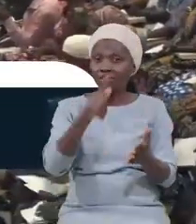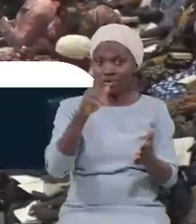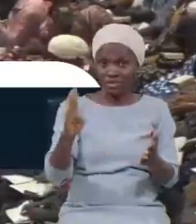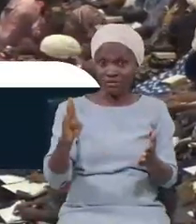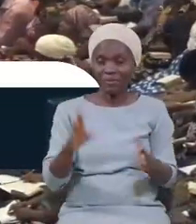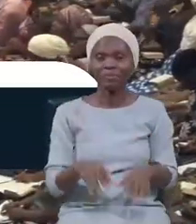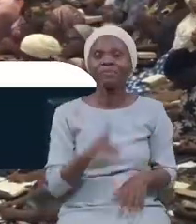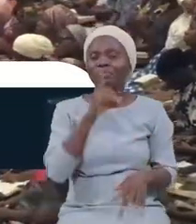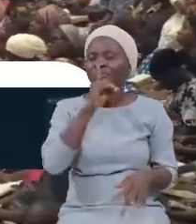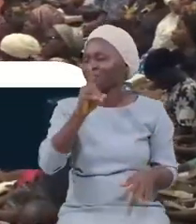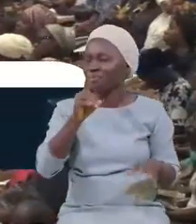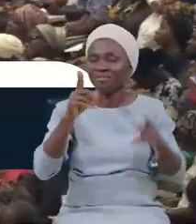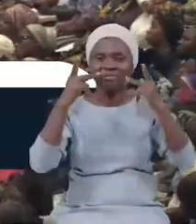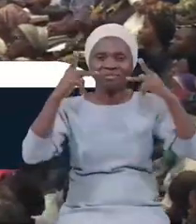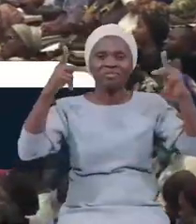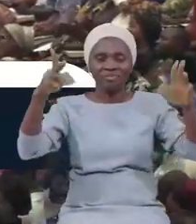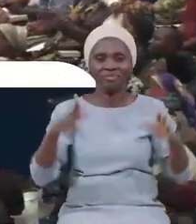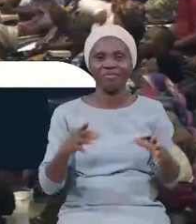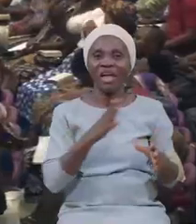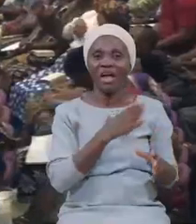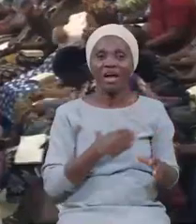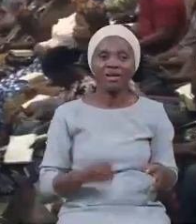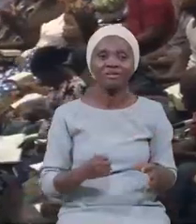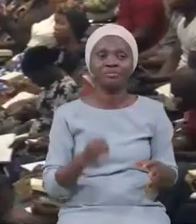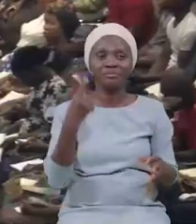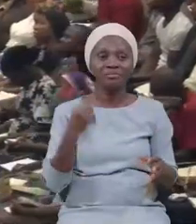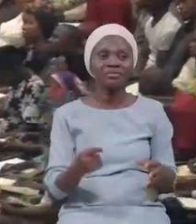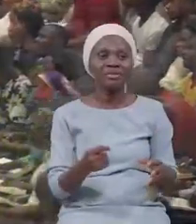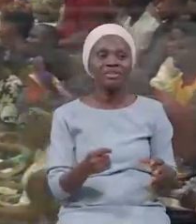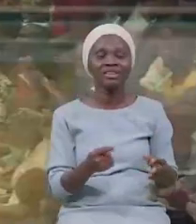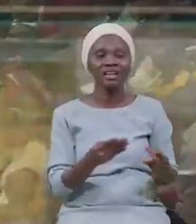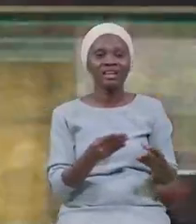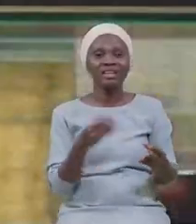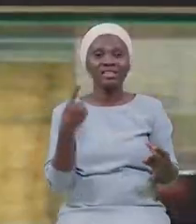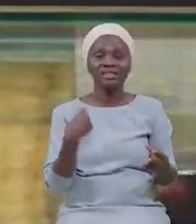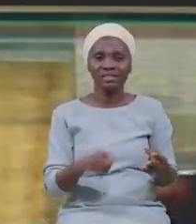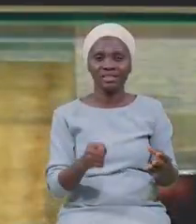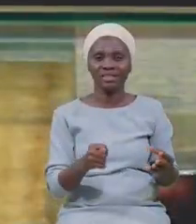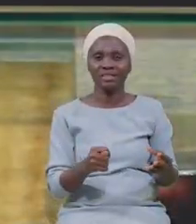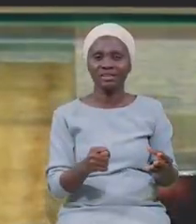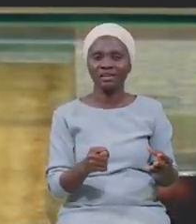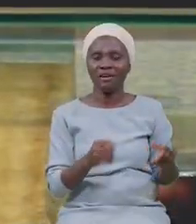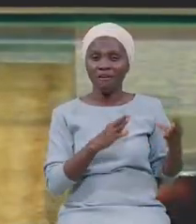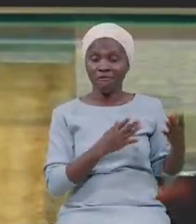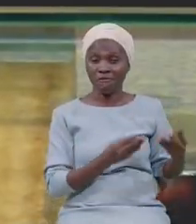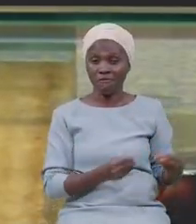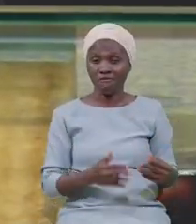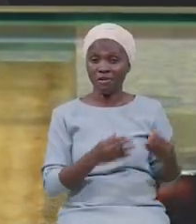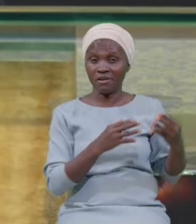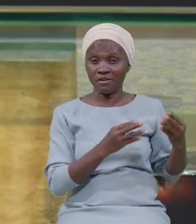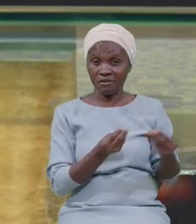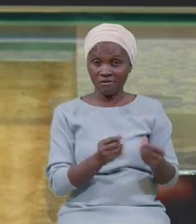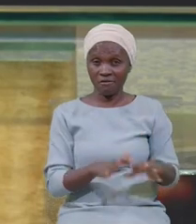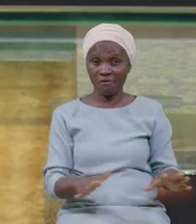de l'abondance. Verset 24. La prospérité assurée garantie. Les aires se rempliront de blé et les